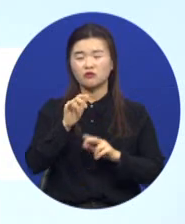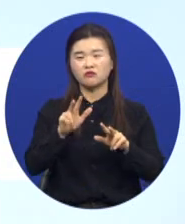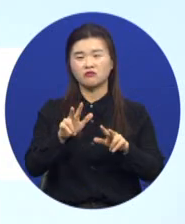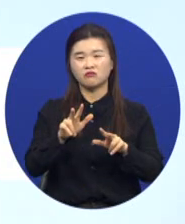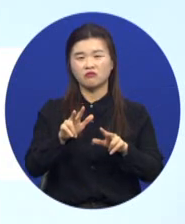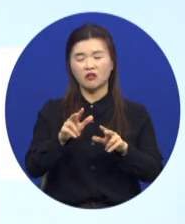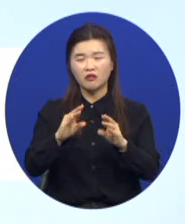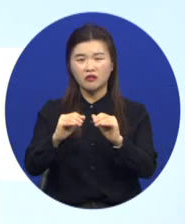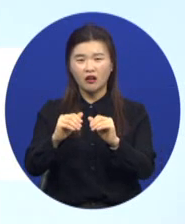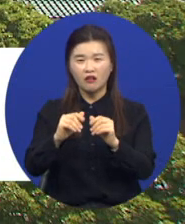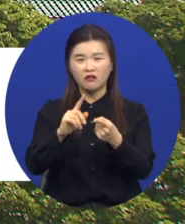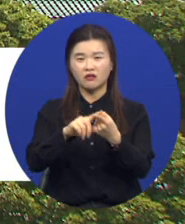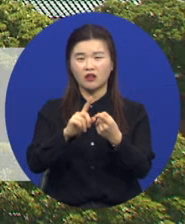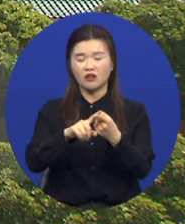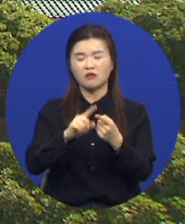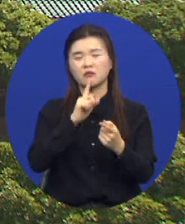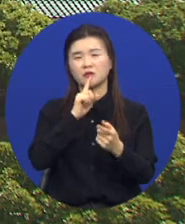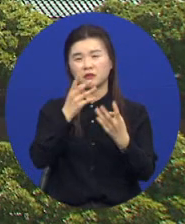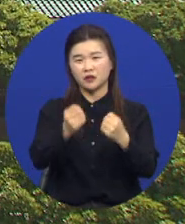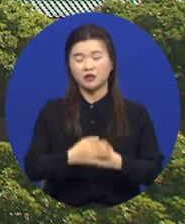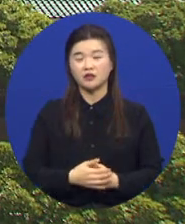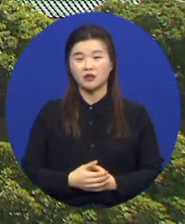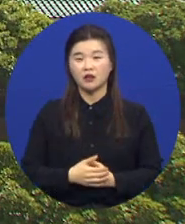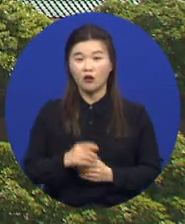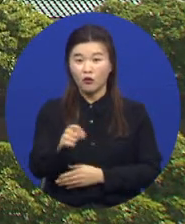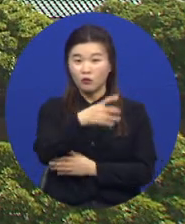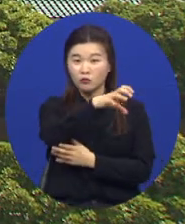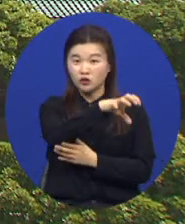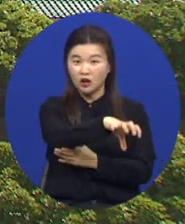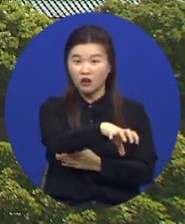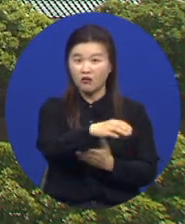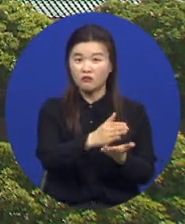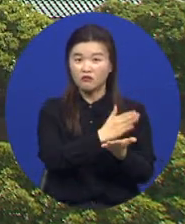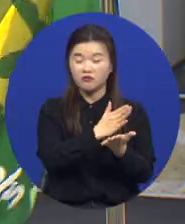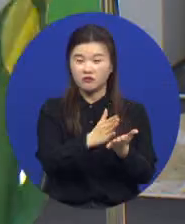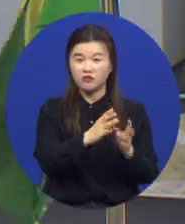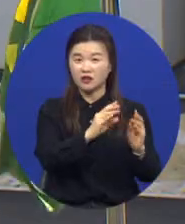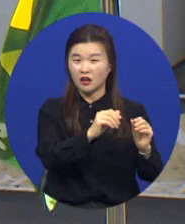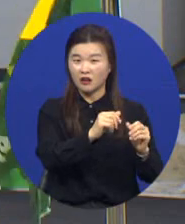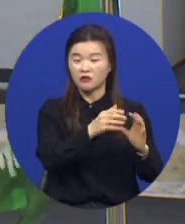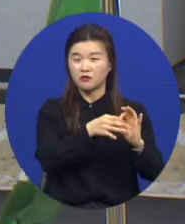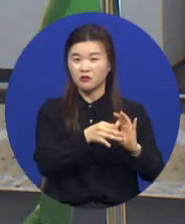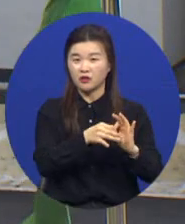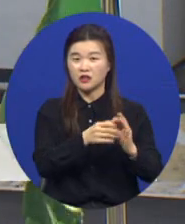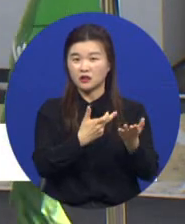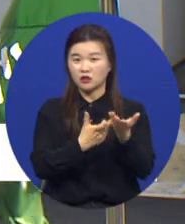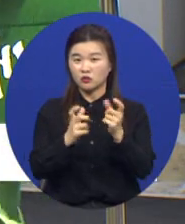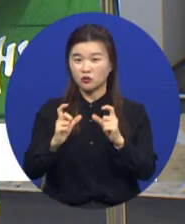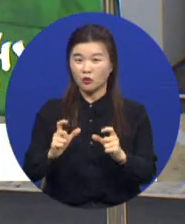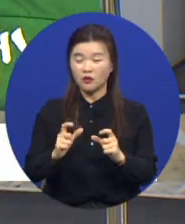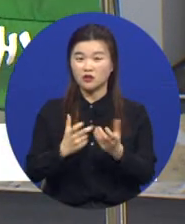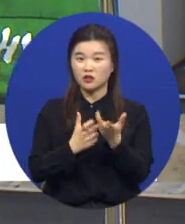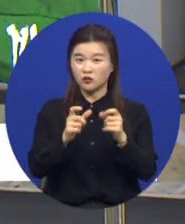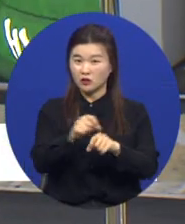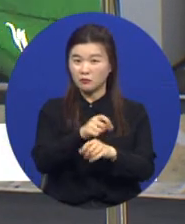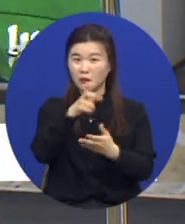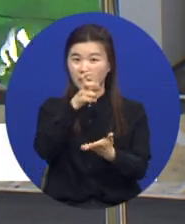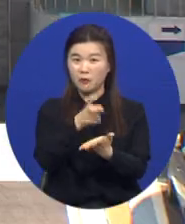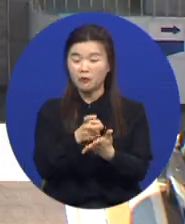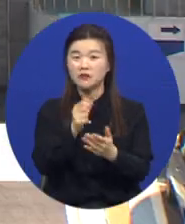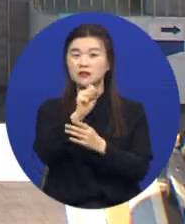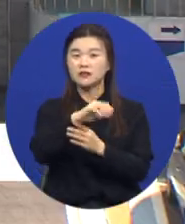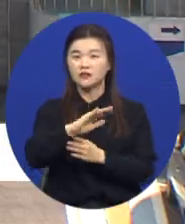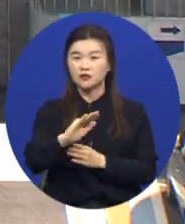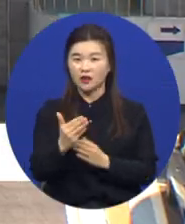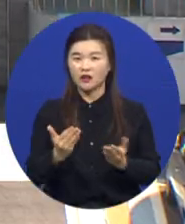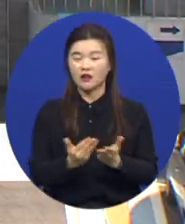공지 순으로 이제 찾아 나갈 수도 있고 골프장 분리 매각 놀라면 2 제주도는 제주 특별 밥상 승인된